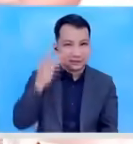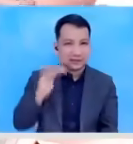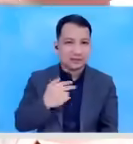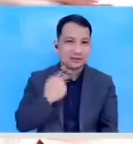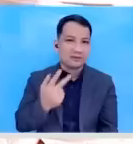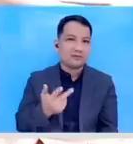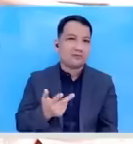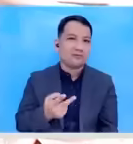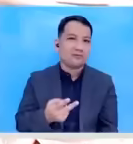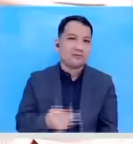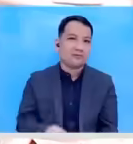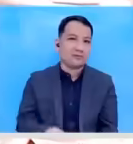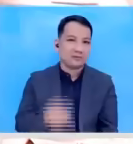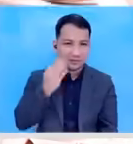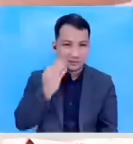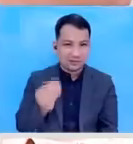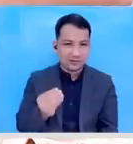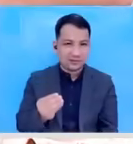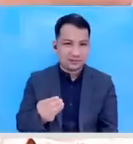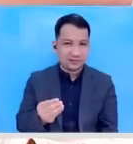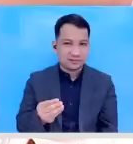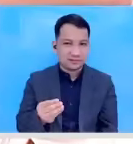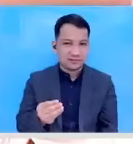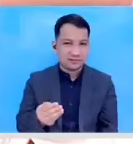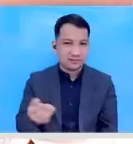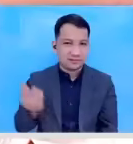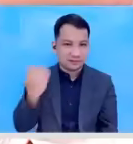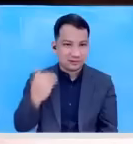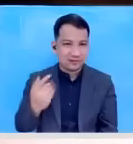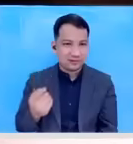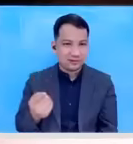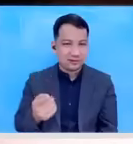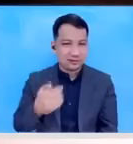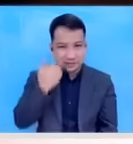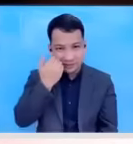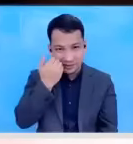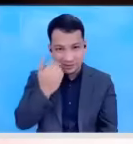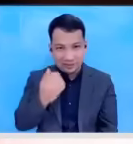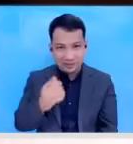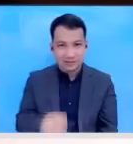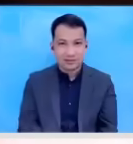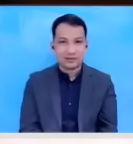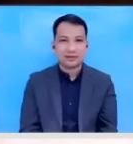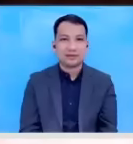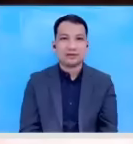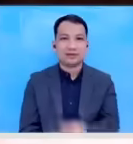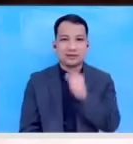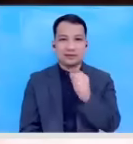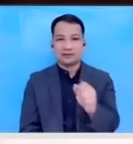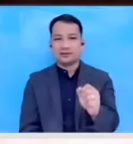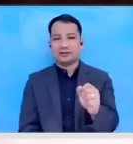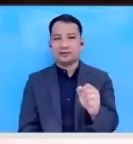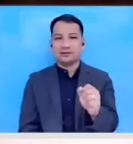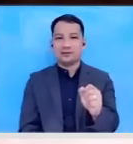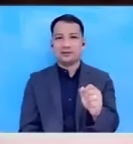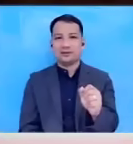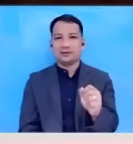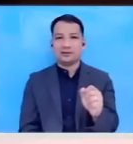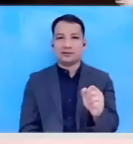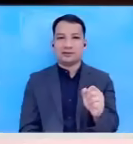grabe siya. Kami from Tony. Performer namin yan dito. Kaya nanahiya ako kumanta. Parang nilalayo-layo ko yung mic ko kasi na. Akala ko sa akin ka